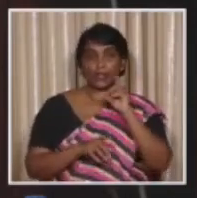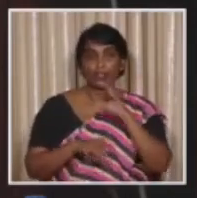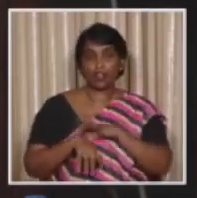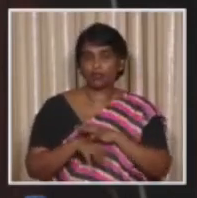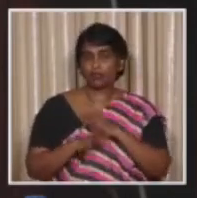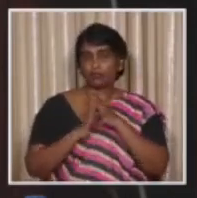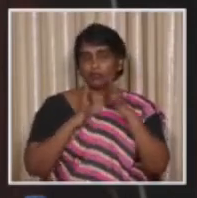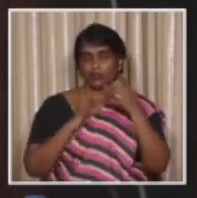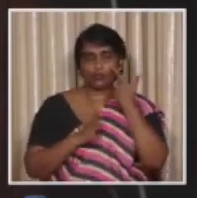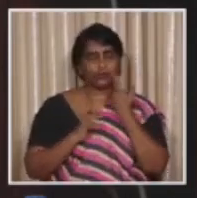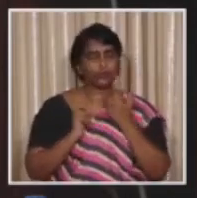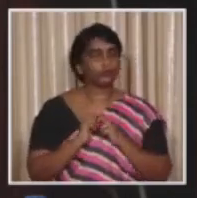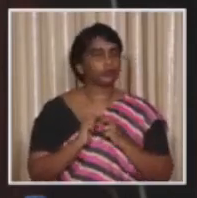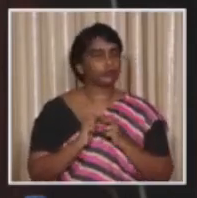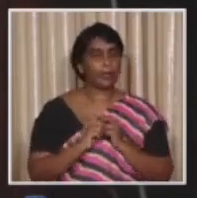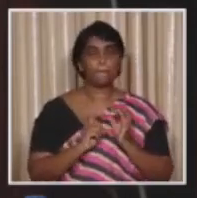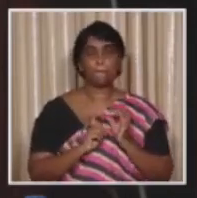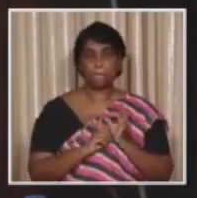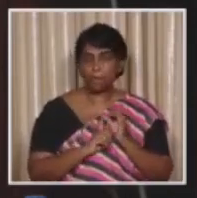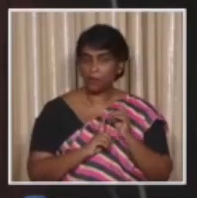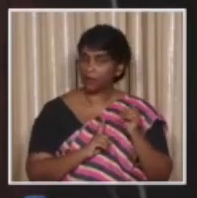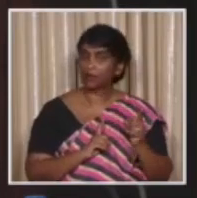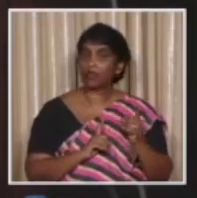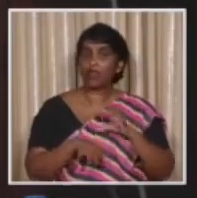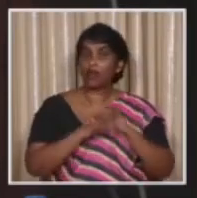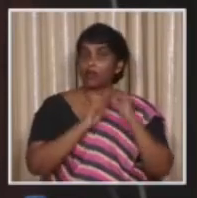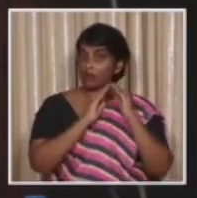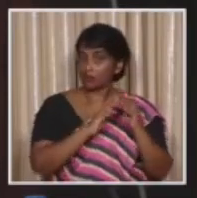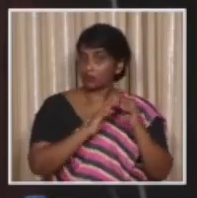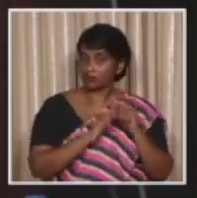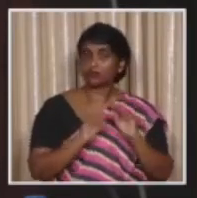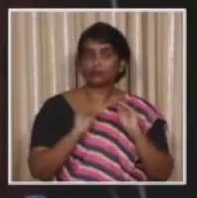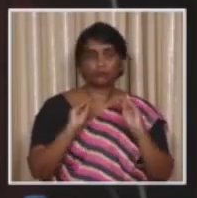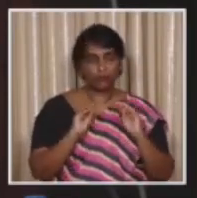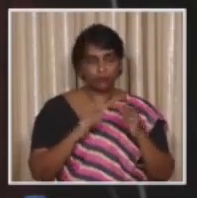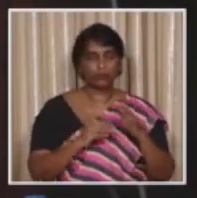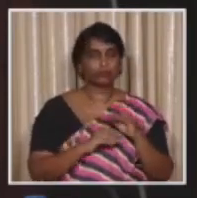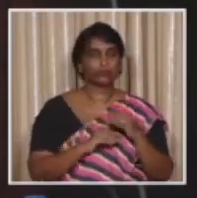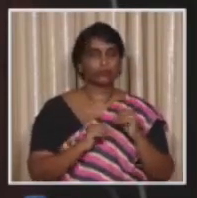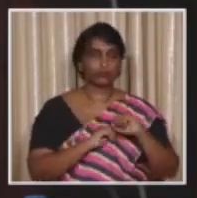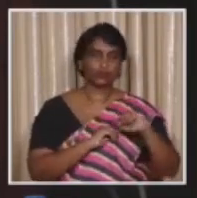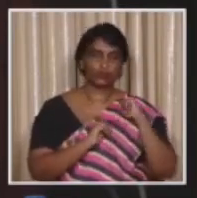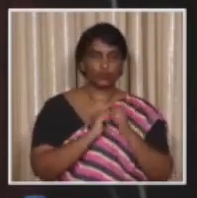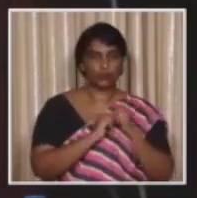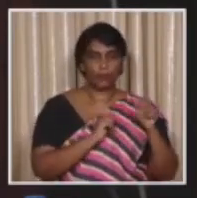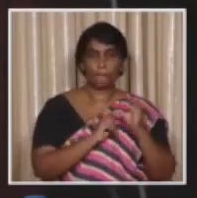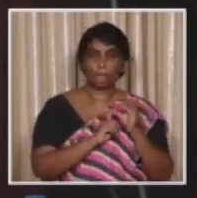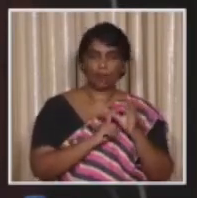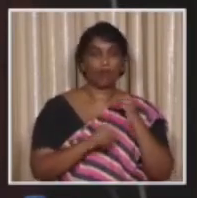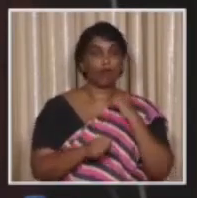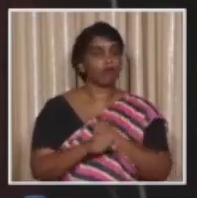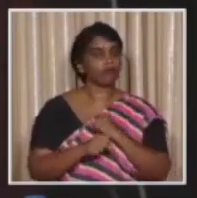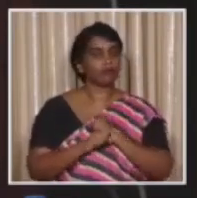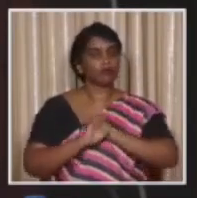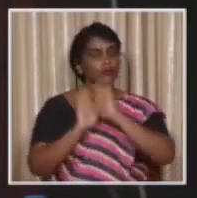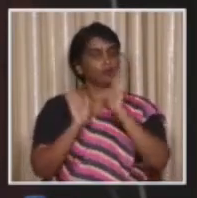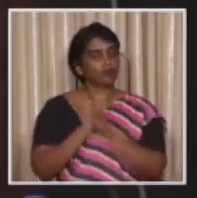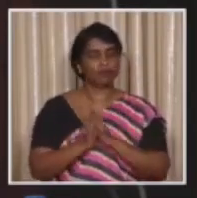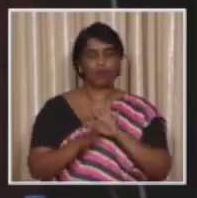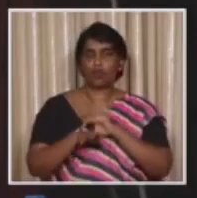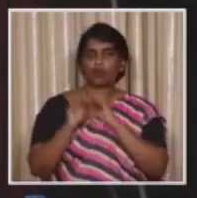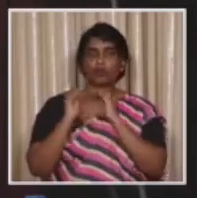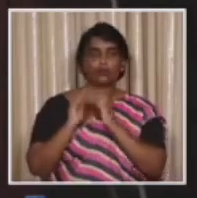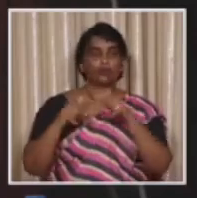බරපතල ඛේදින තත්ත්වයක් පෞද්ගලික අංශයේ රෝහල් පද්ධතිය යම් ප්‍රමාණයක් ශක්තිය ක්‍රියාත්මක කරනවා රාජ්‍යාංශයේ සමස්ත රෝහල්